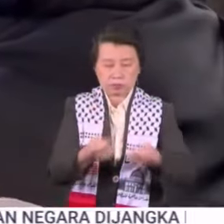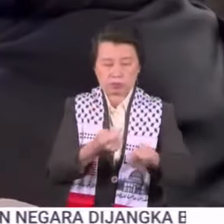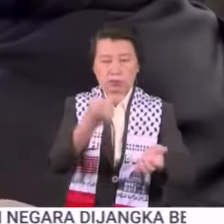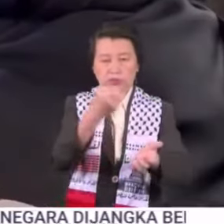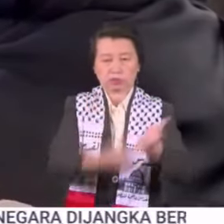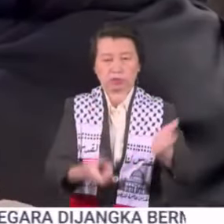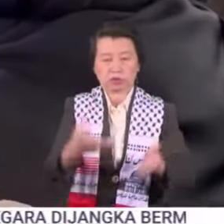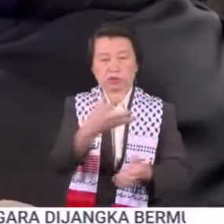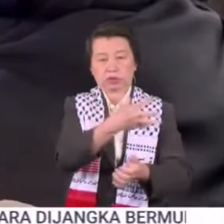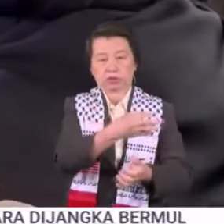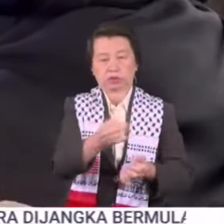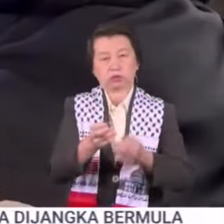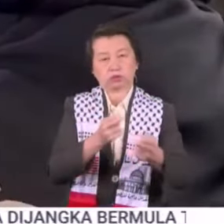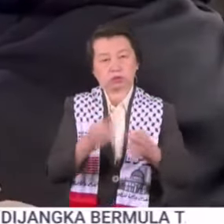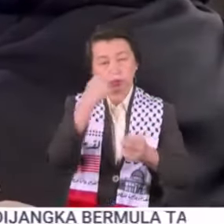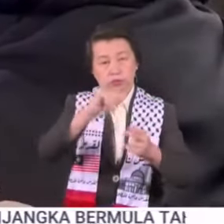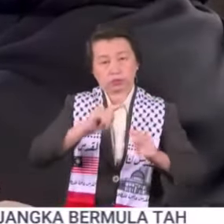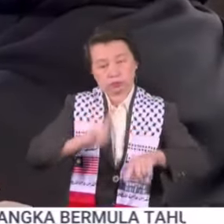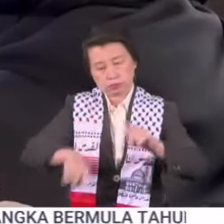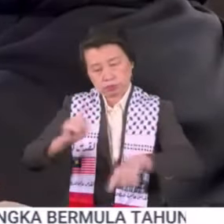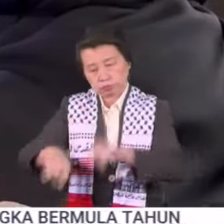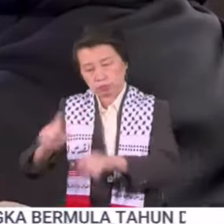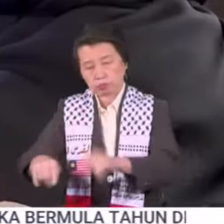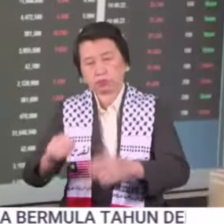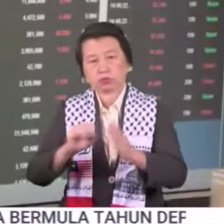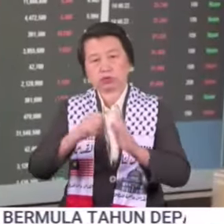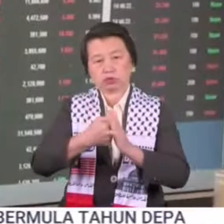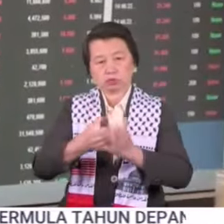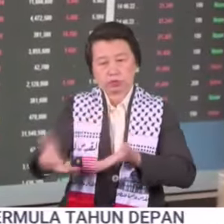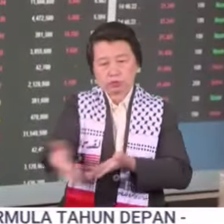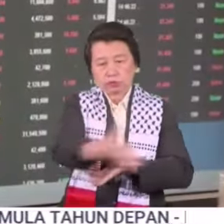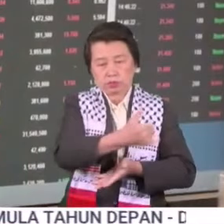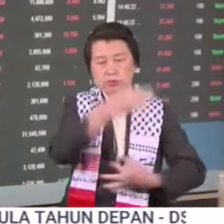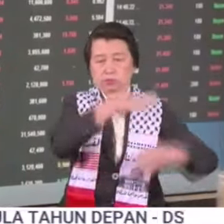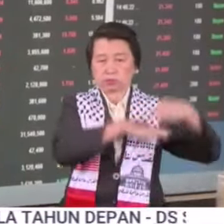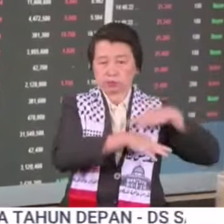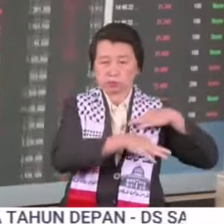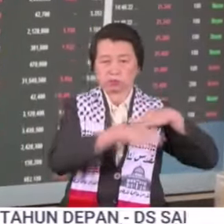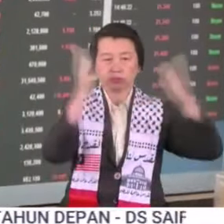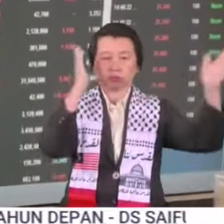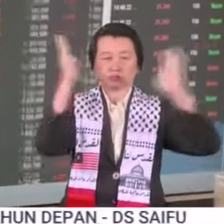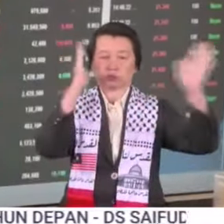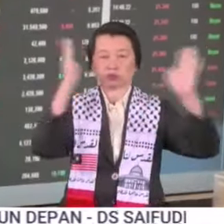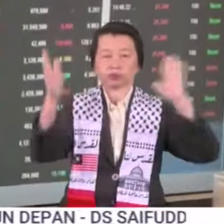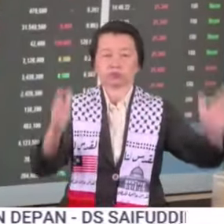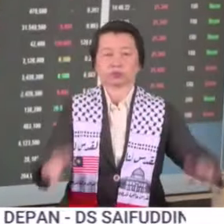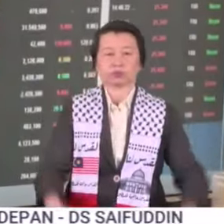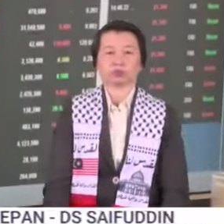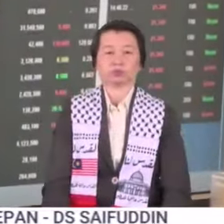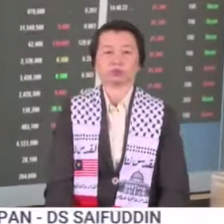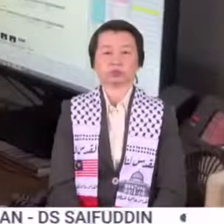Cukai selain antara usaha mempelbagaikan sumber hasil pendapatan negara